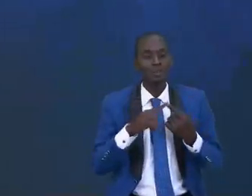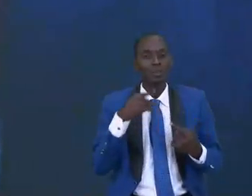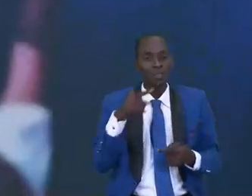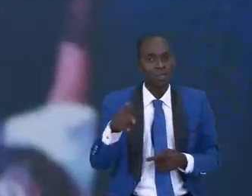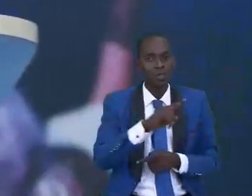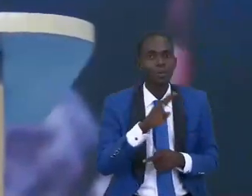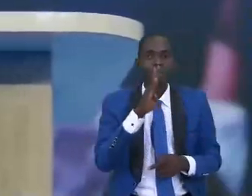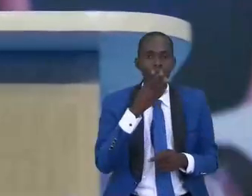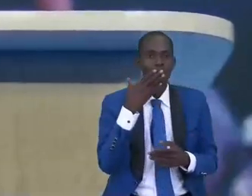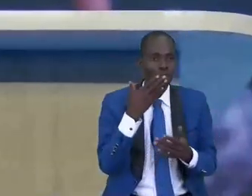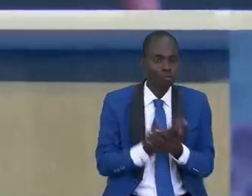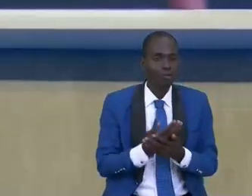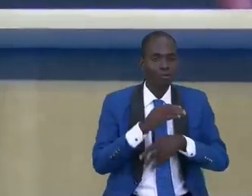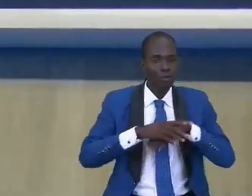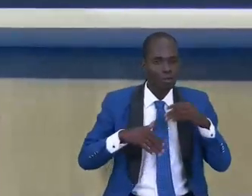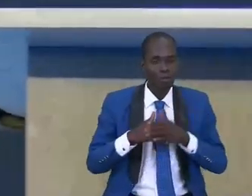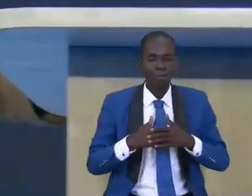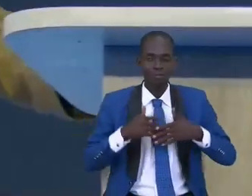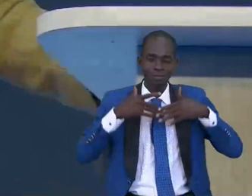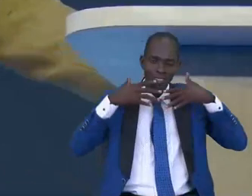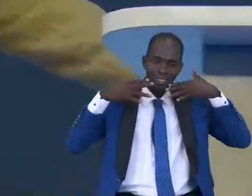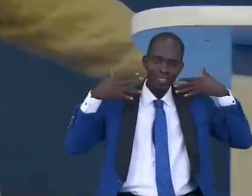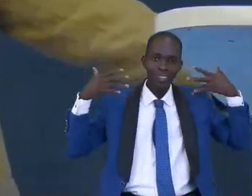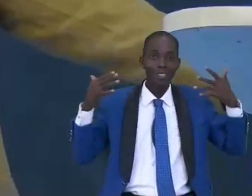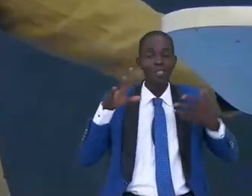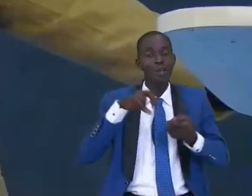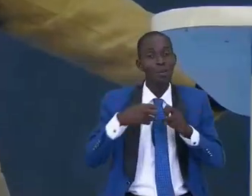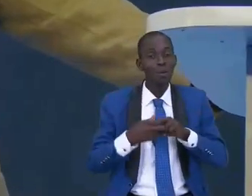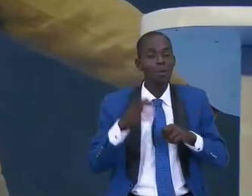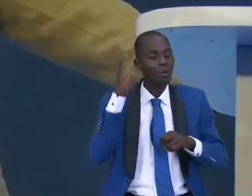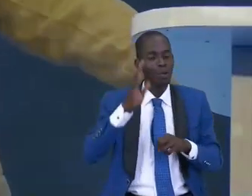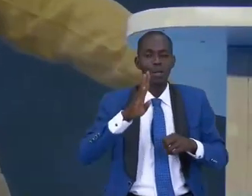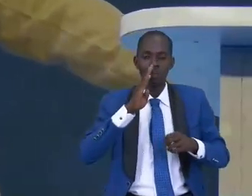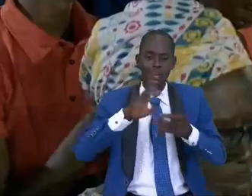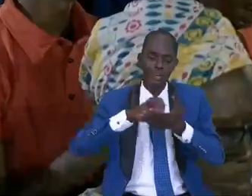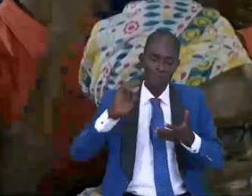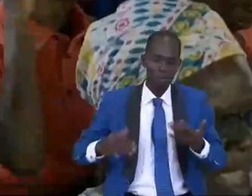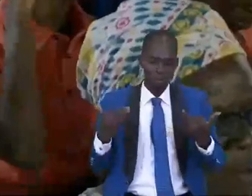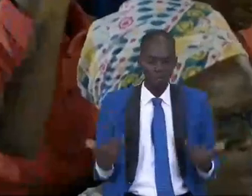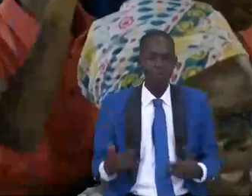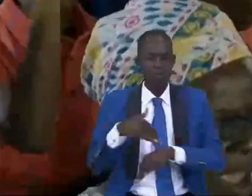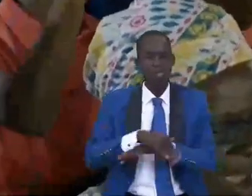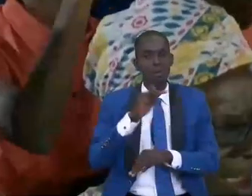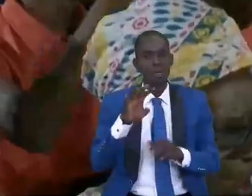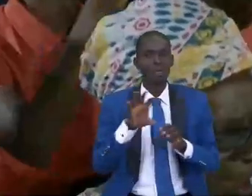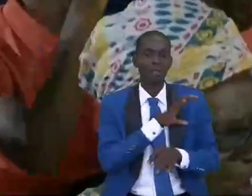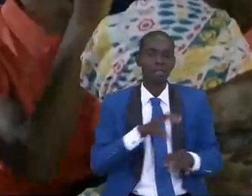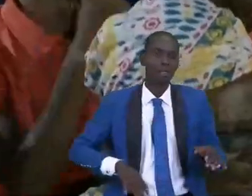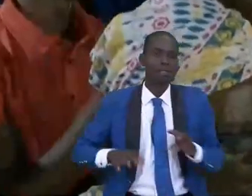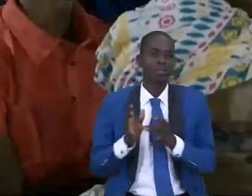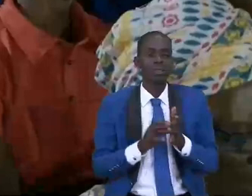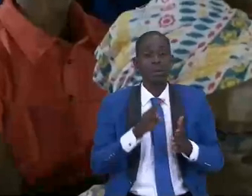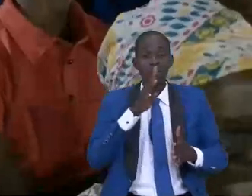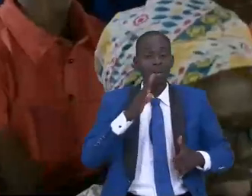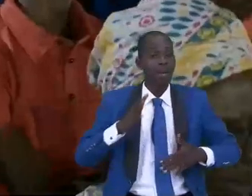prends courage. Je te déclare, prends courage. Ton problème sera traité par Jésus-Christ. Prends